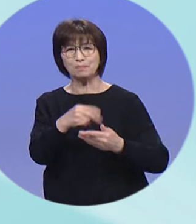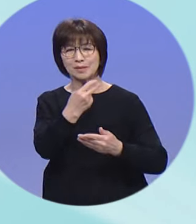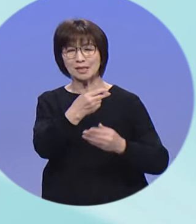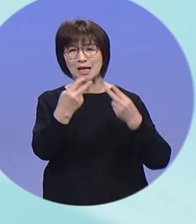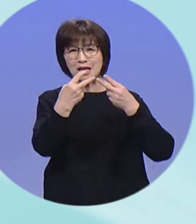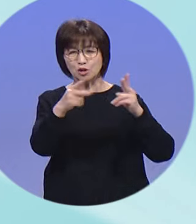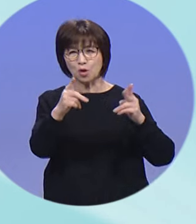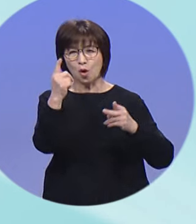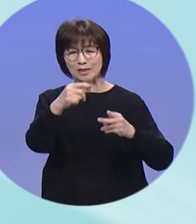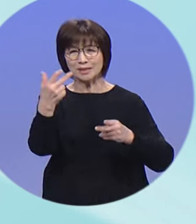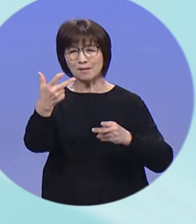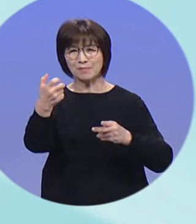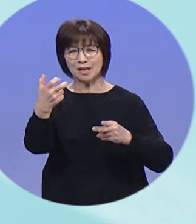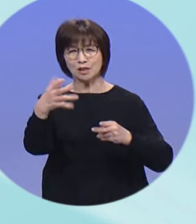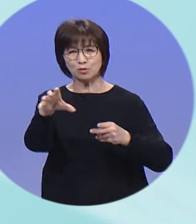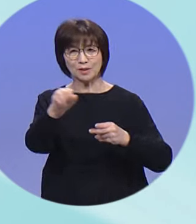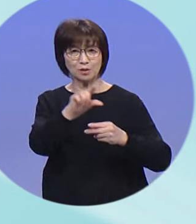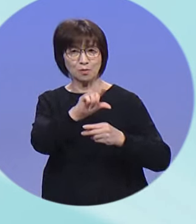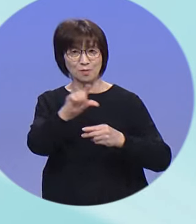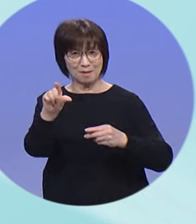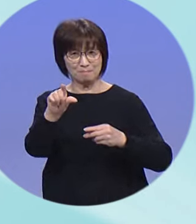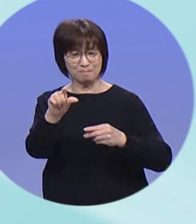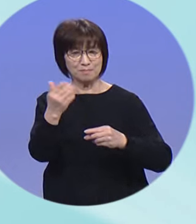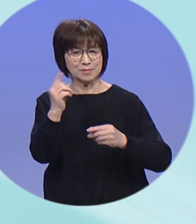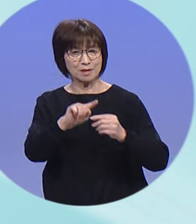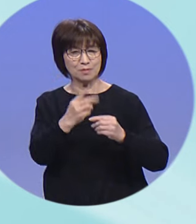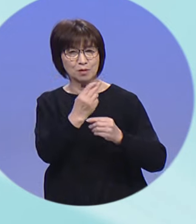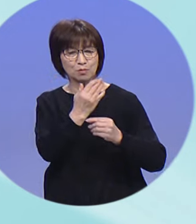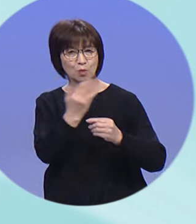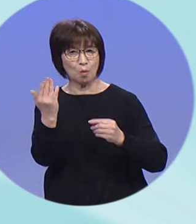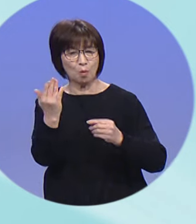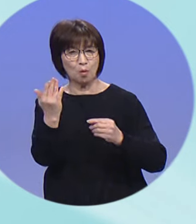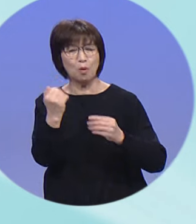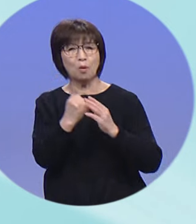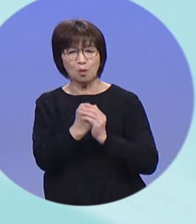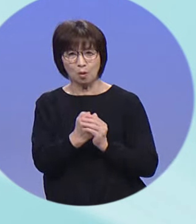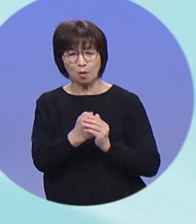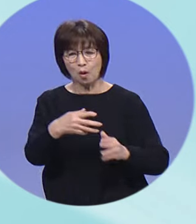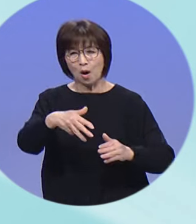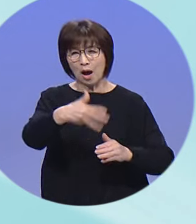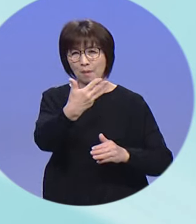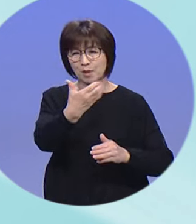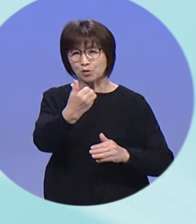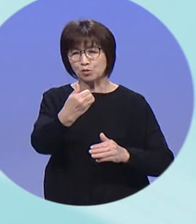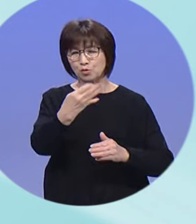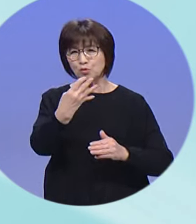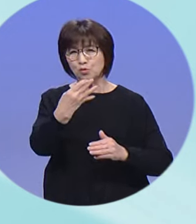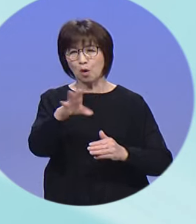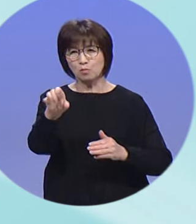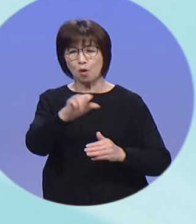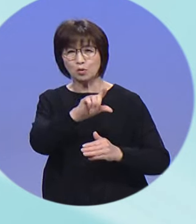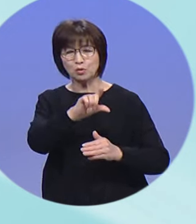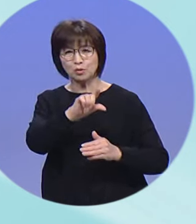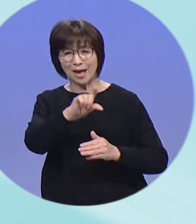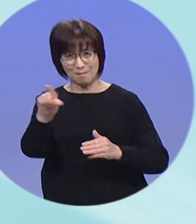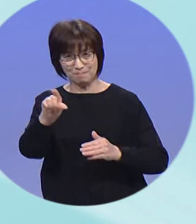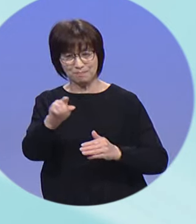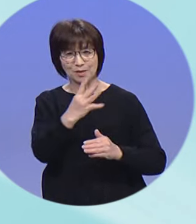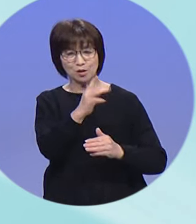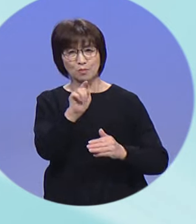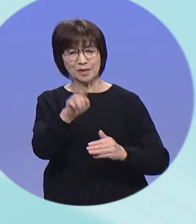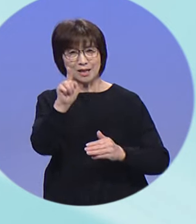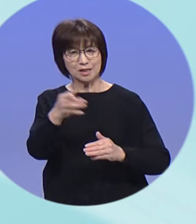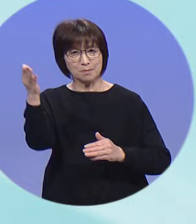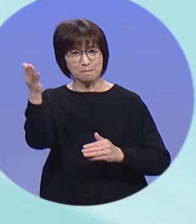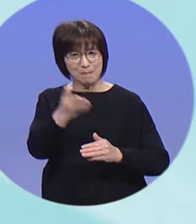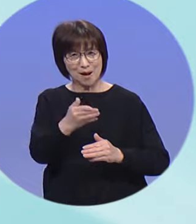2兆1077億円で、前年度と比べると894億円 4.1% の減額